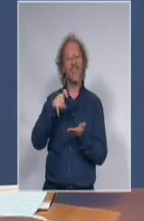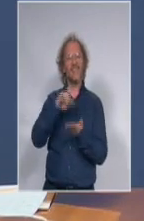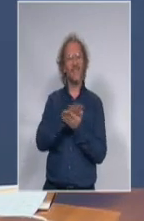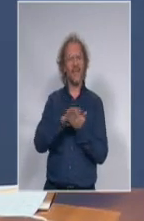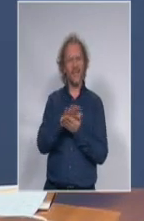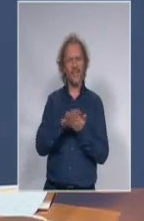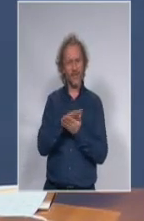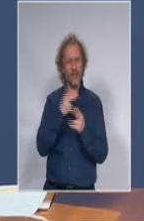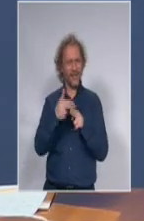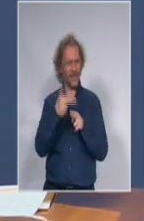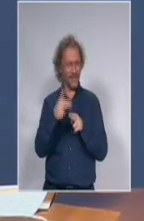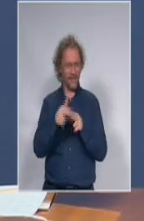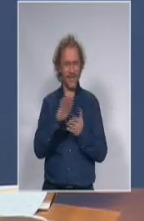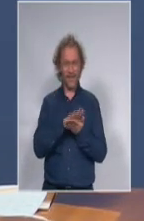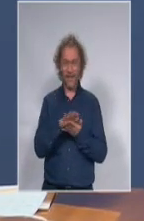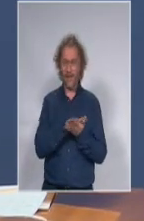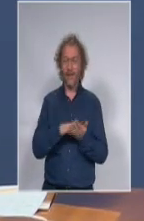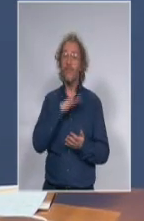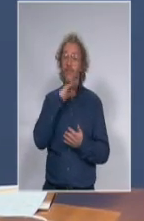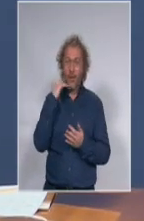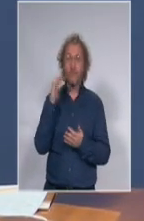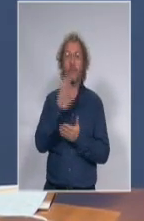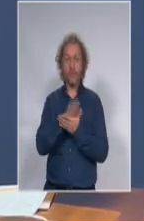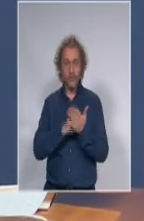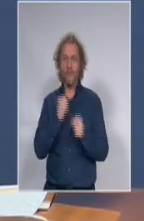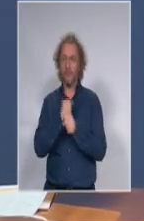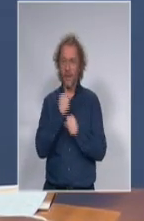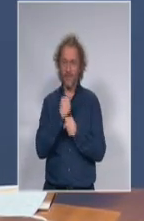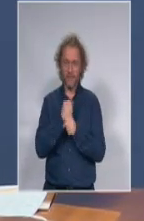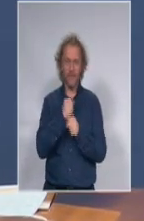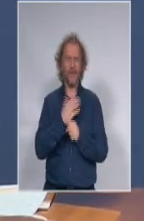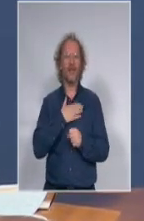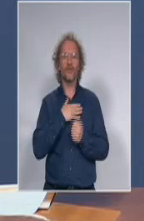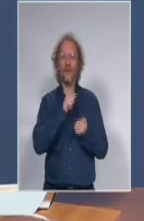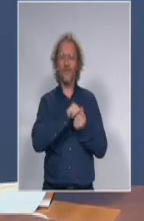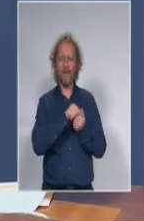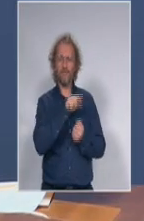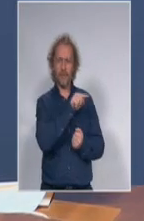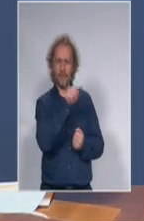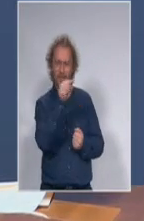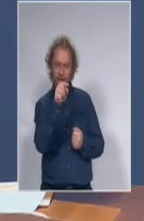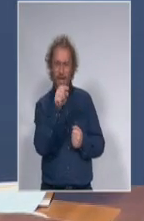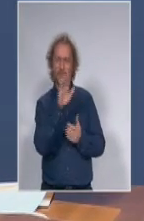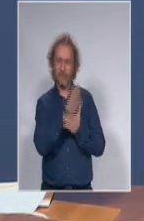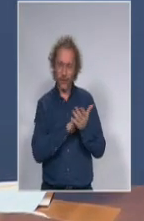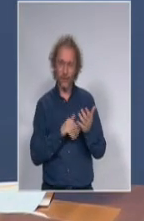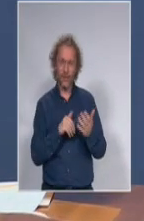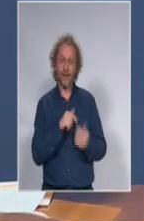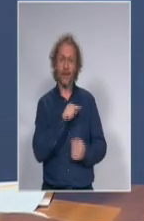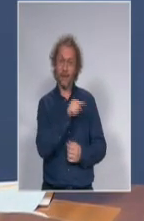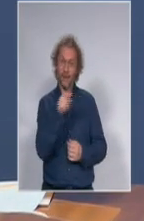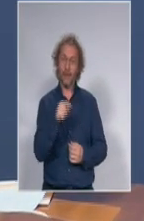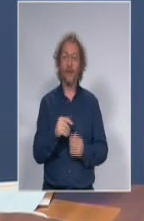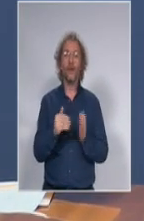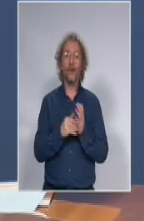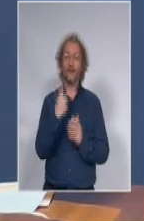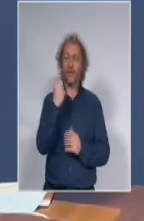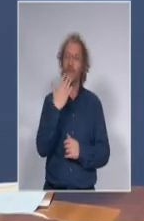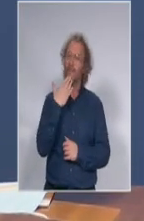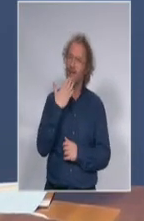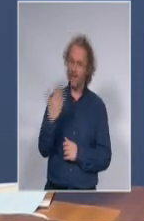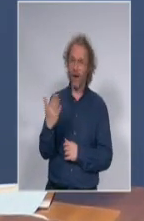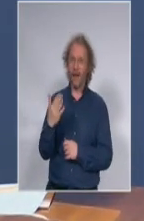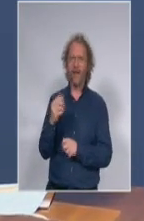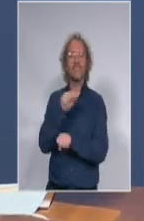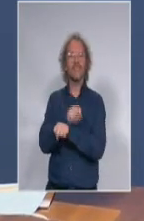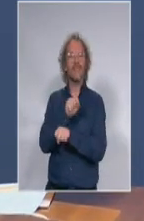mnogo naše industrije u to da uključujemo. Kao dobru vest vam navodim da još jednom hoću se zahvalim zatvorenicima koji vredno